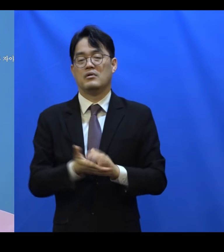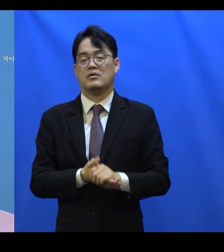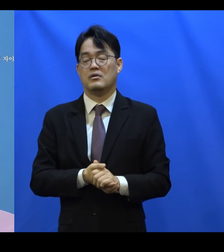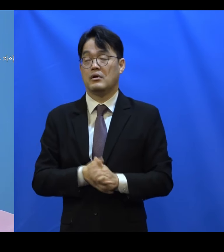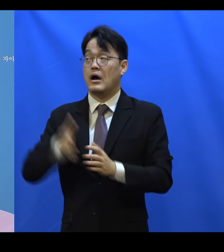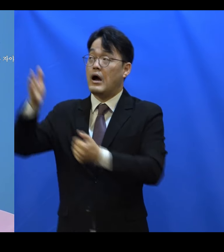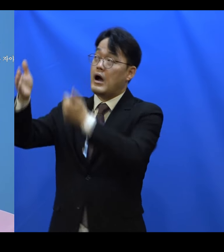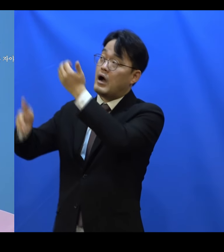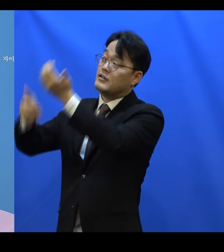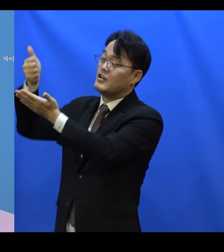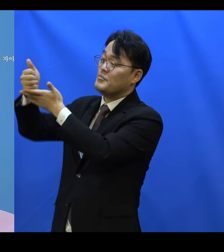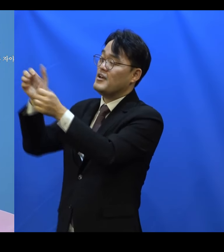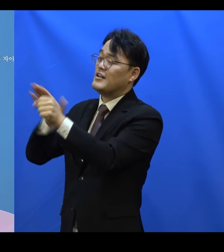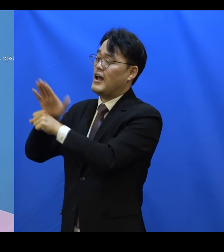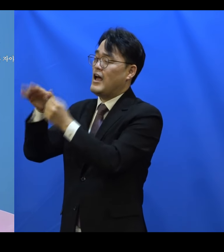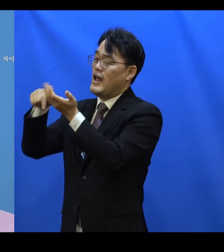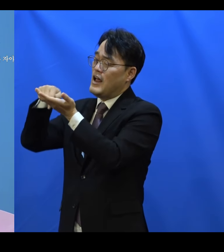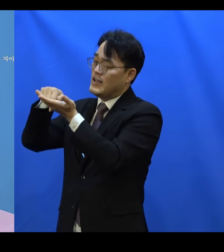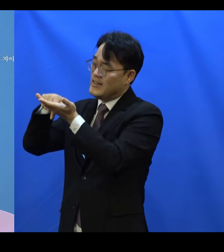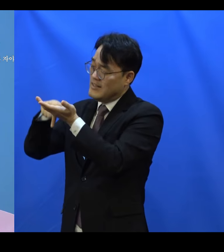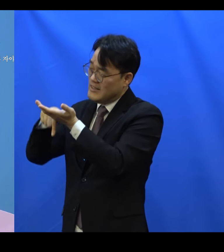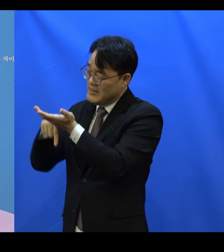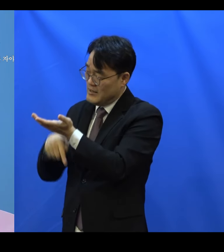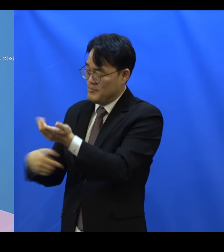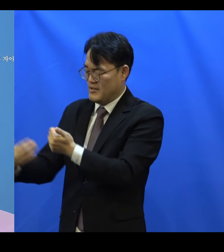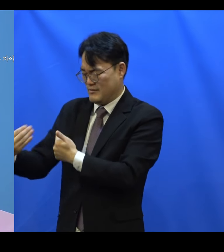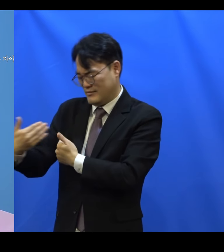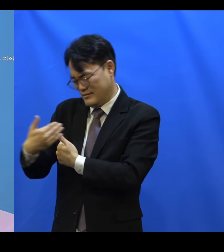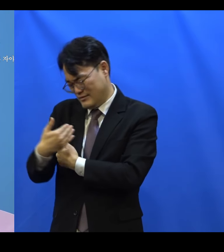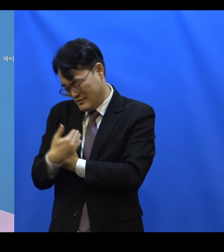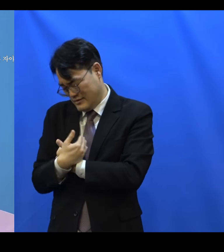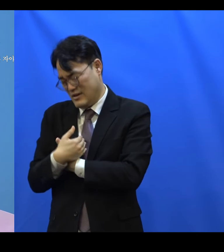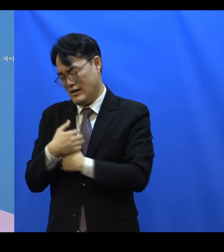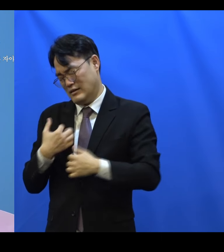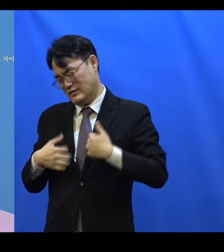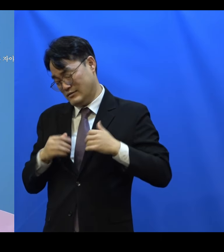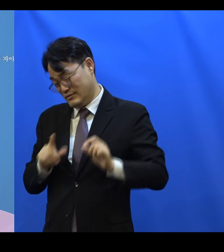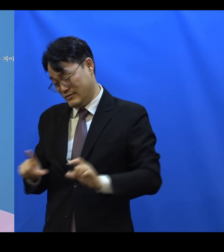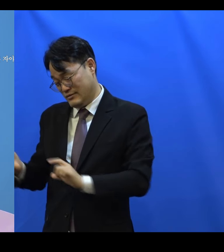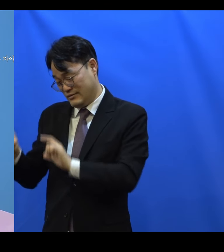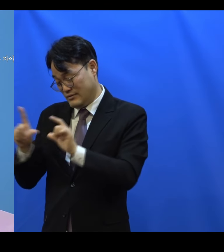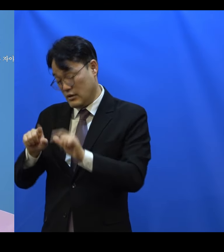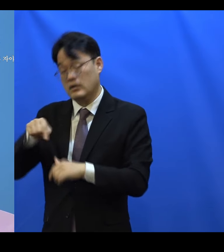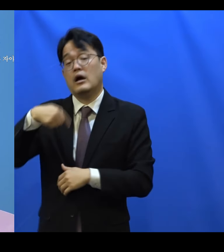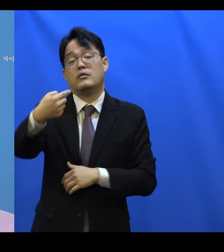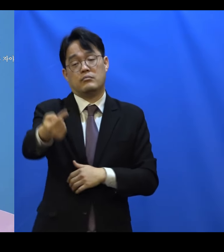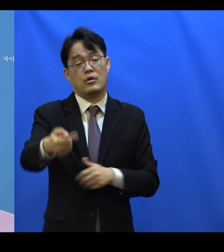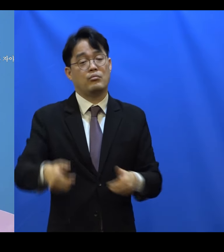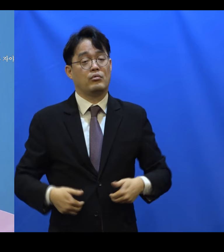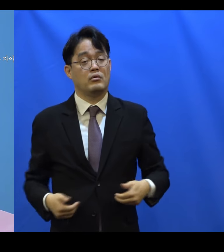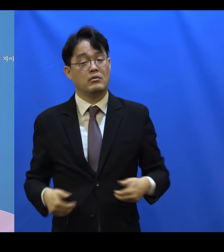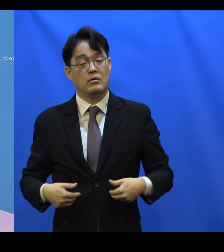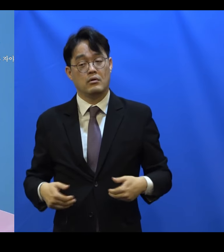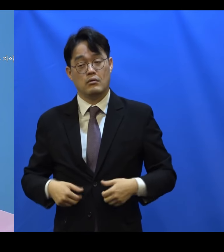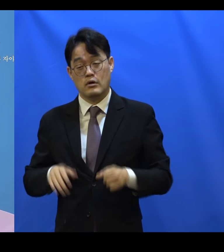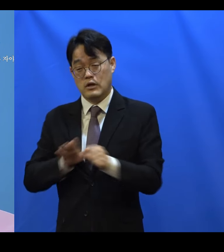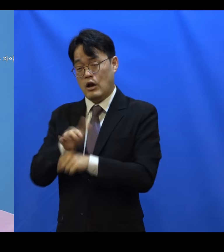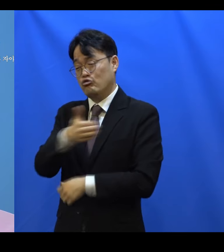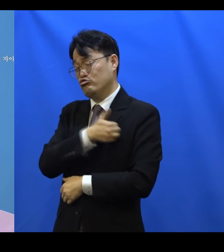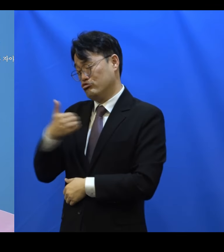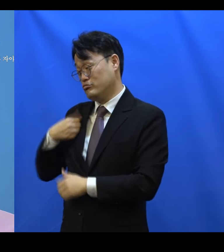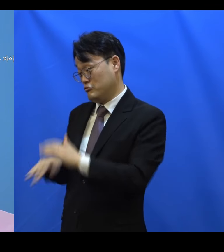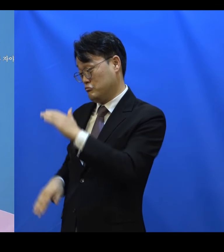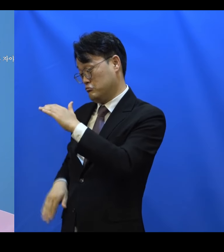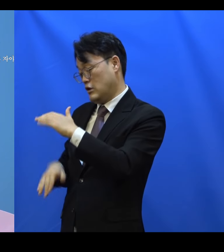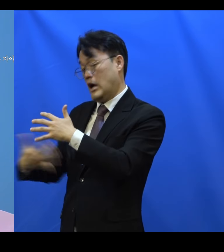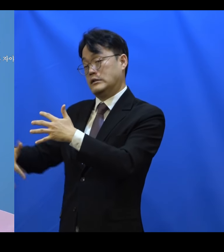하나님의 사랑을 누려야 할 단계에서 충분히 누려야 합니다. 그리고 그 다음 단계로 가야 돼. 주님의 사랑이 충분히 필요할 때가